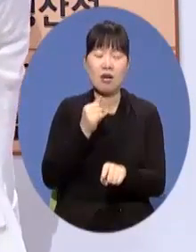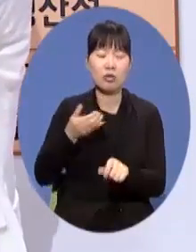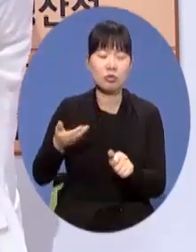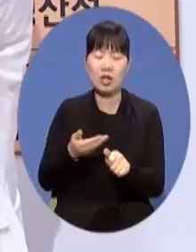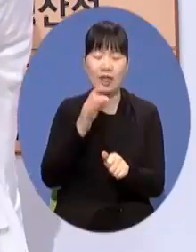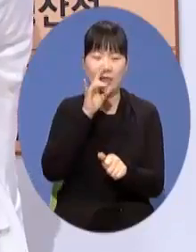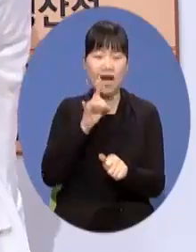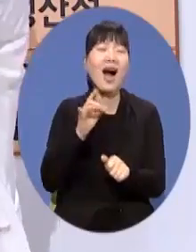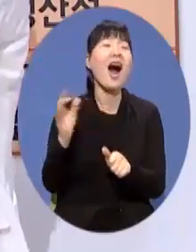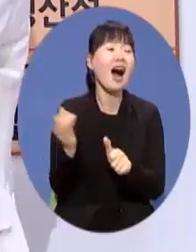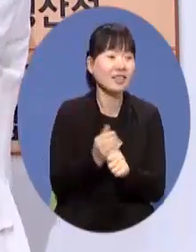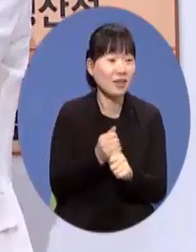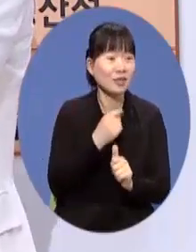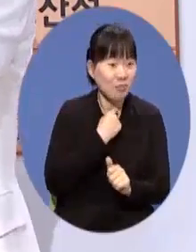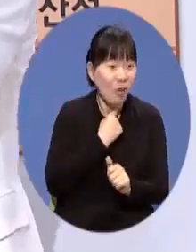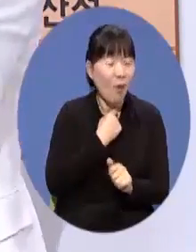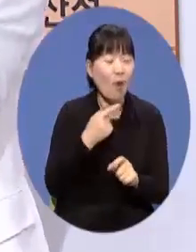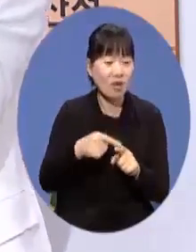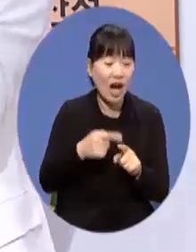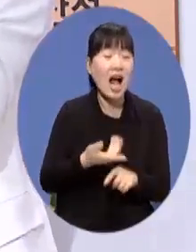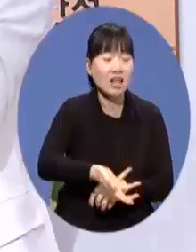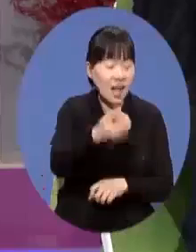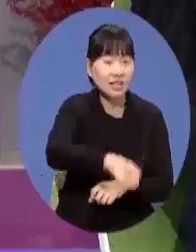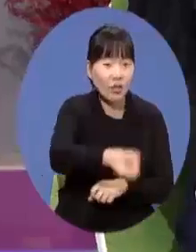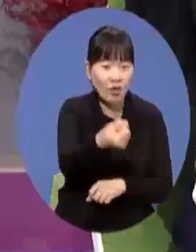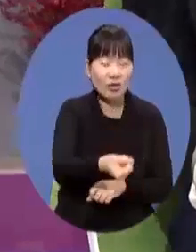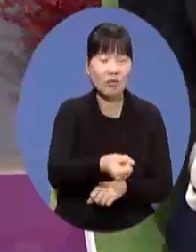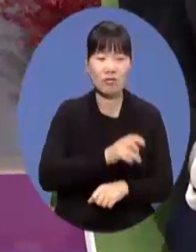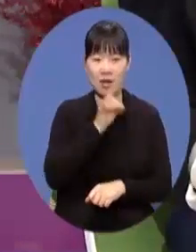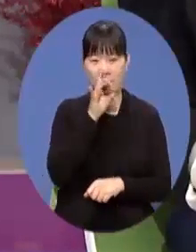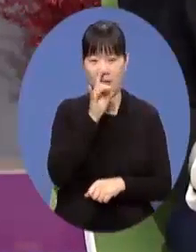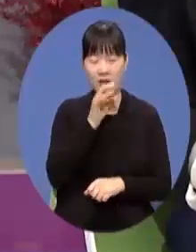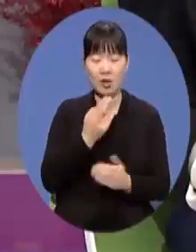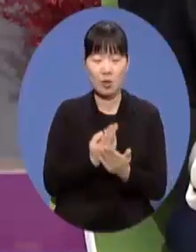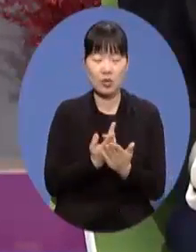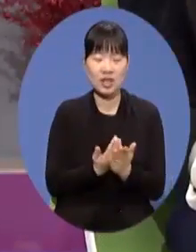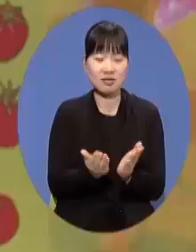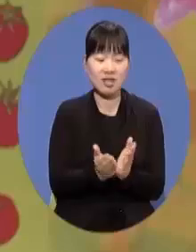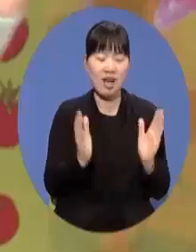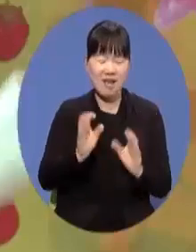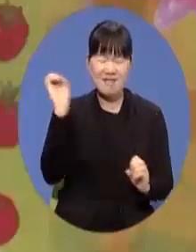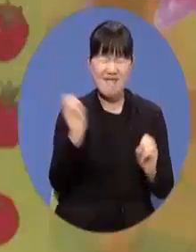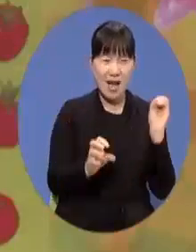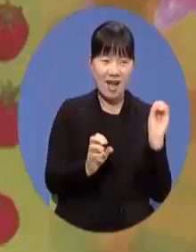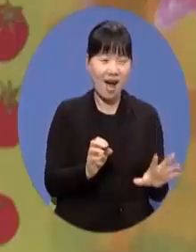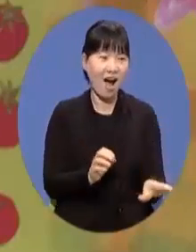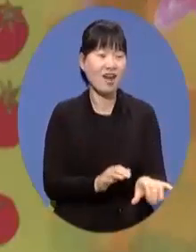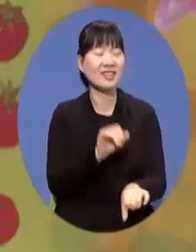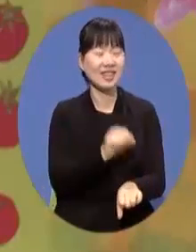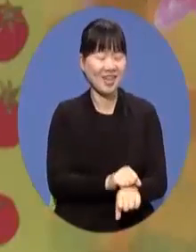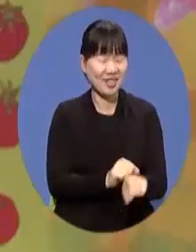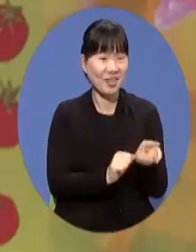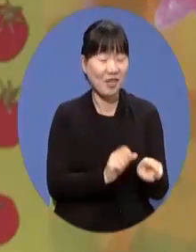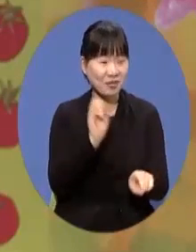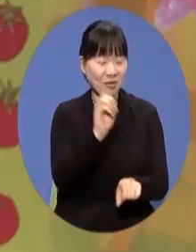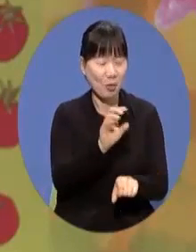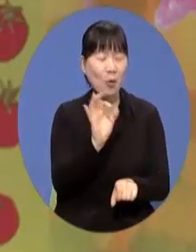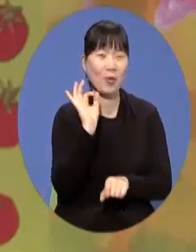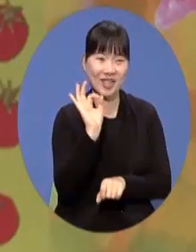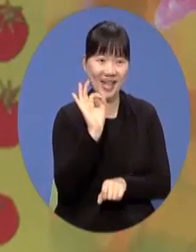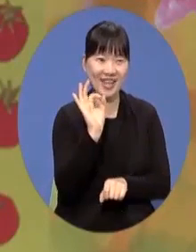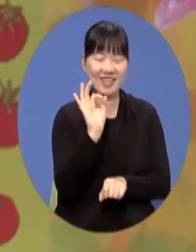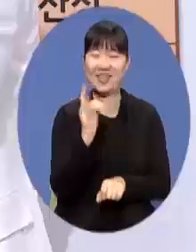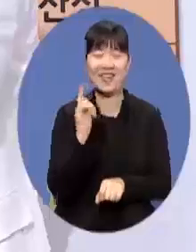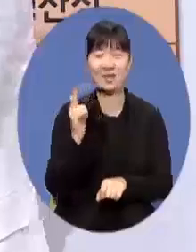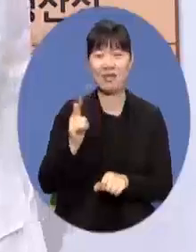잡고 싶구나 이럴 수 있는 건 안 되죠. 그러니까 유리컵 바닥에 던지고 있는데 잘했다 너 던질 수 있구나 그럴 수는 그렇죠. 없죠.